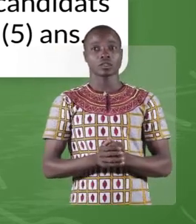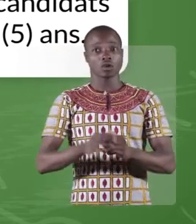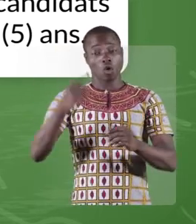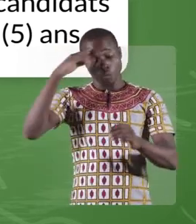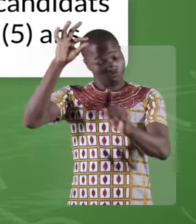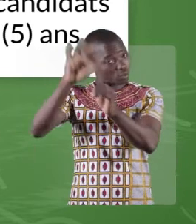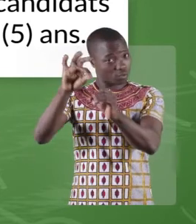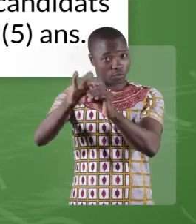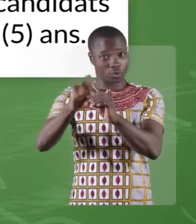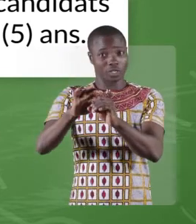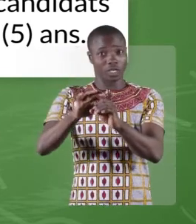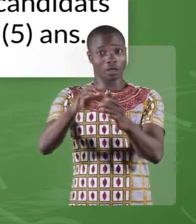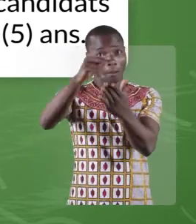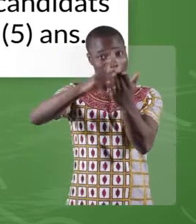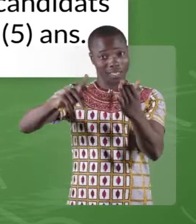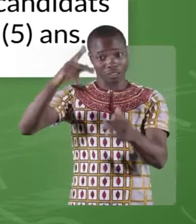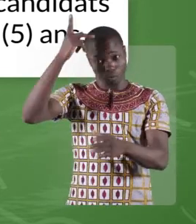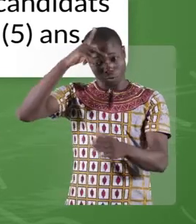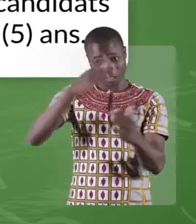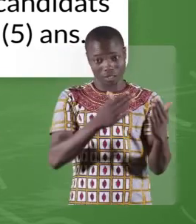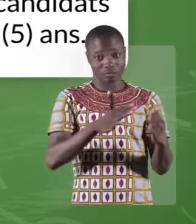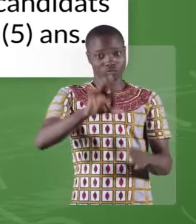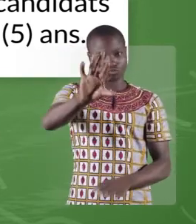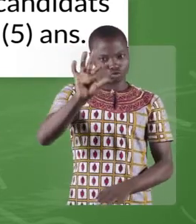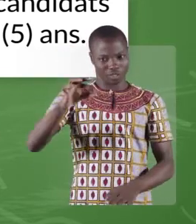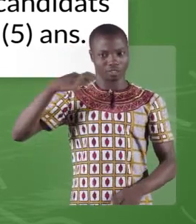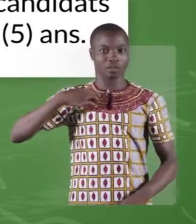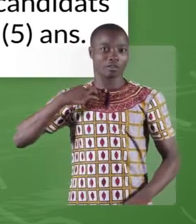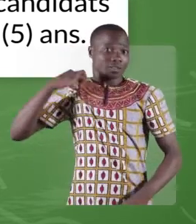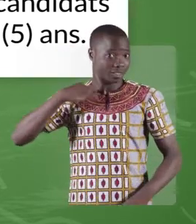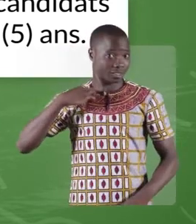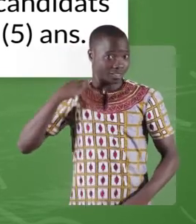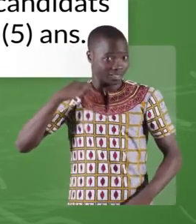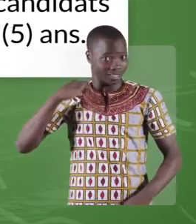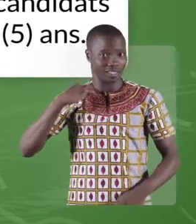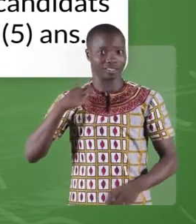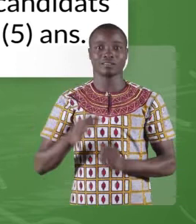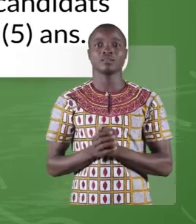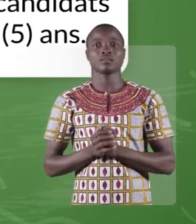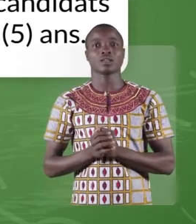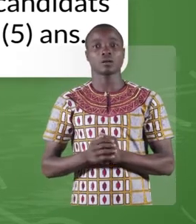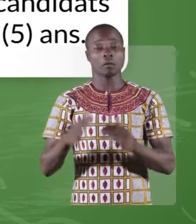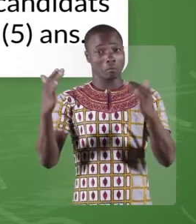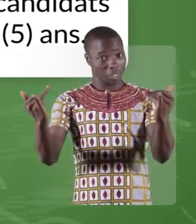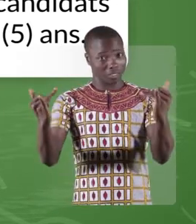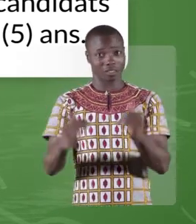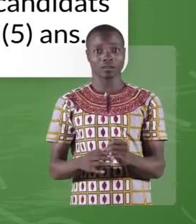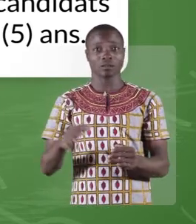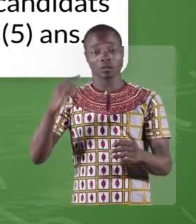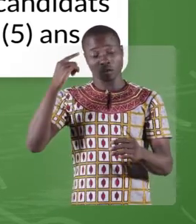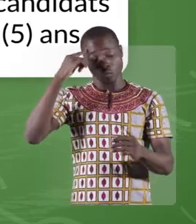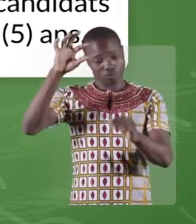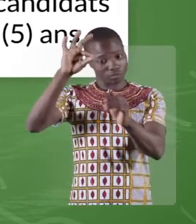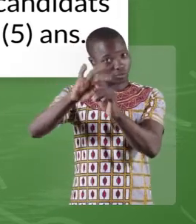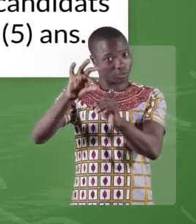à partir d'une liste unique de candidats soumis par le seul parti aux électeurs tous les